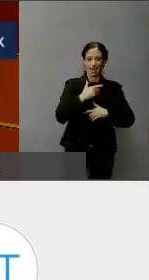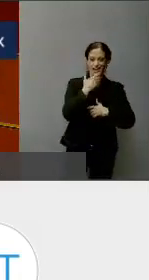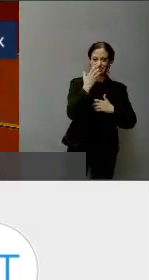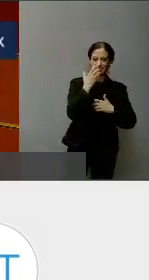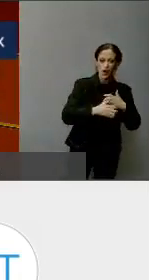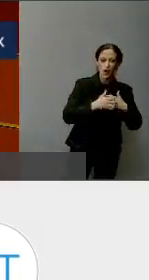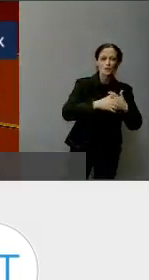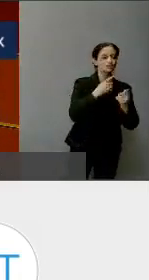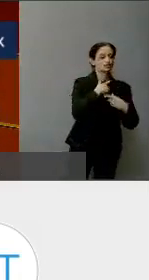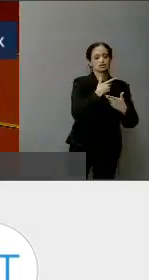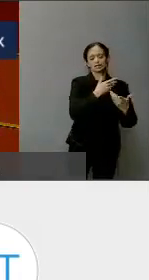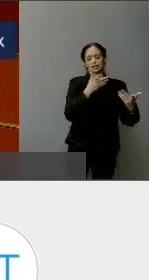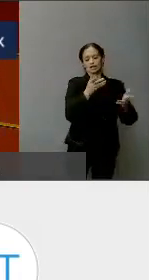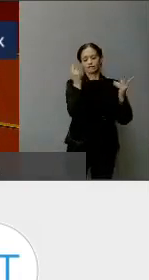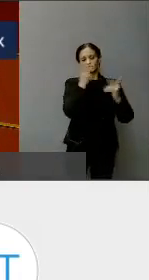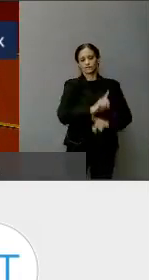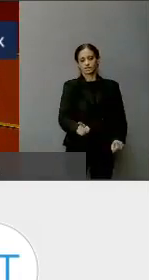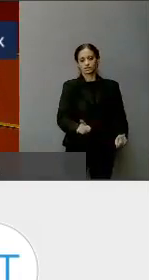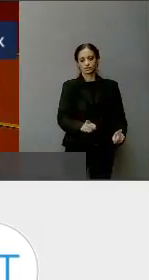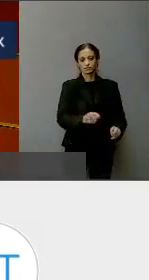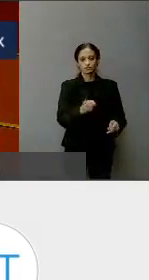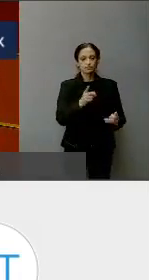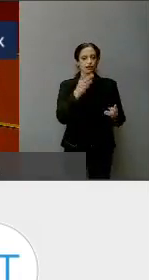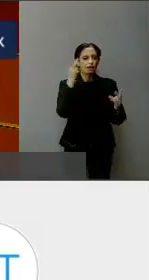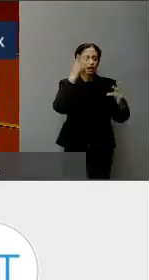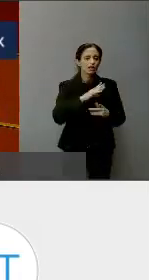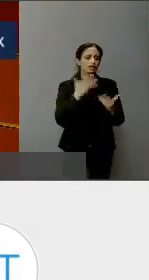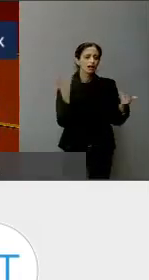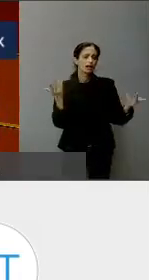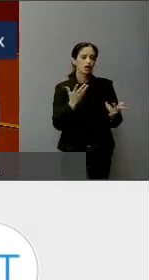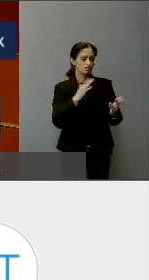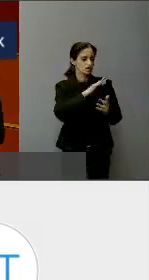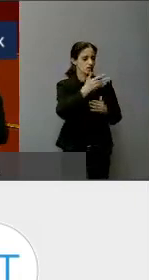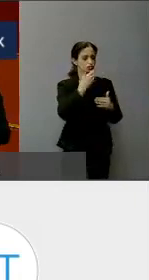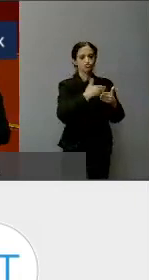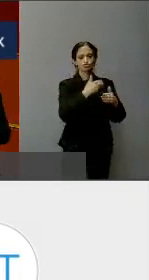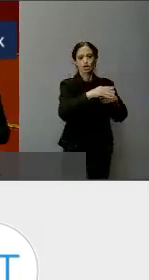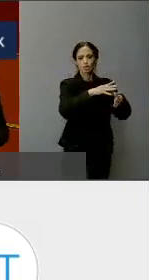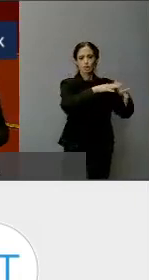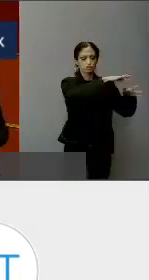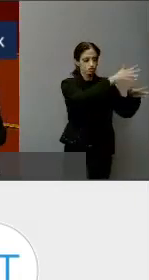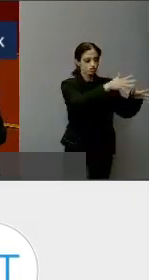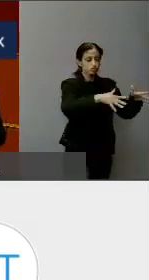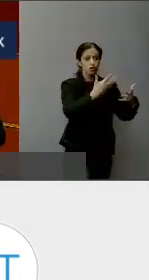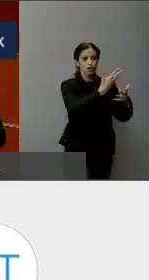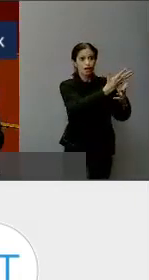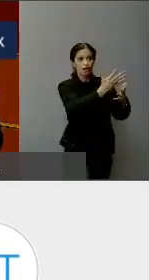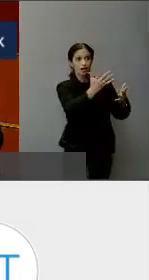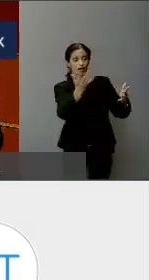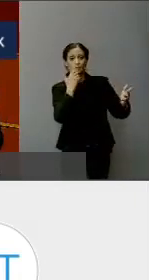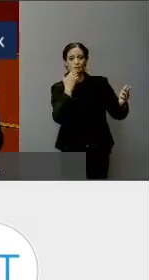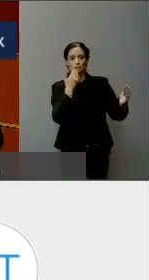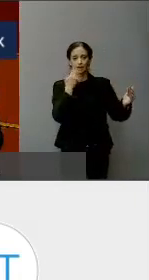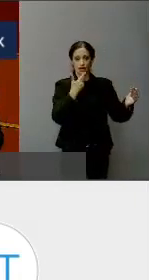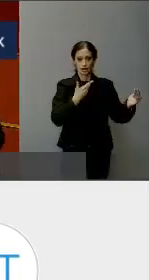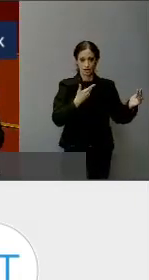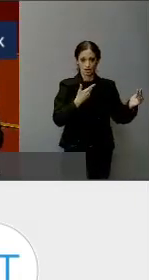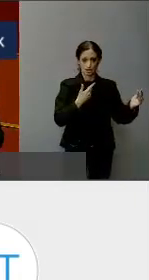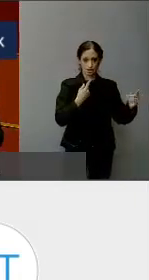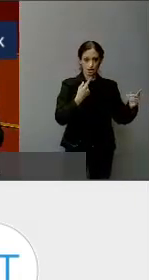realtà è altro cemento in una zona agricola in un corridoio paesaggistico e questo consiglio approverà la variante senza reti